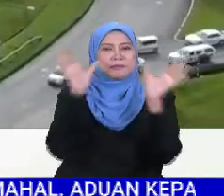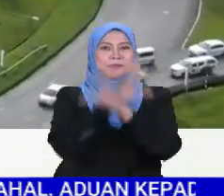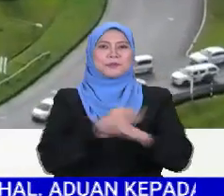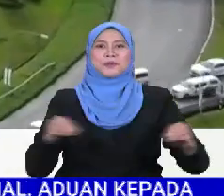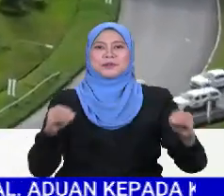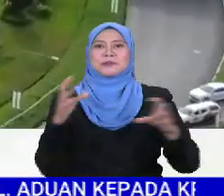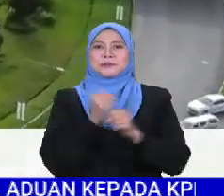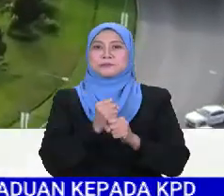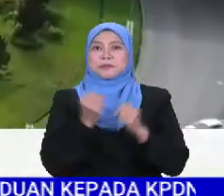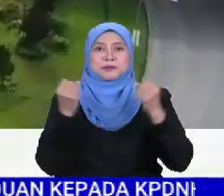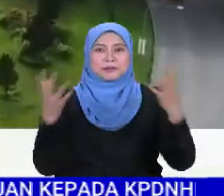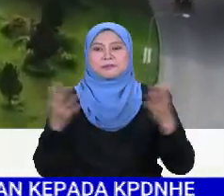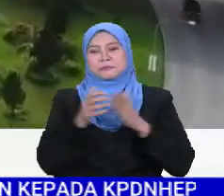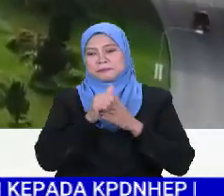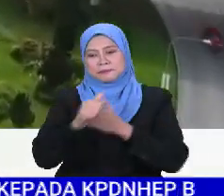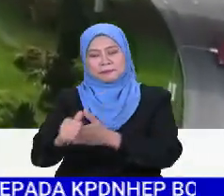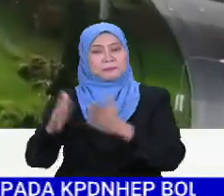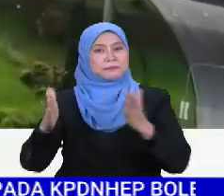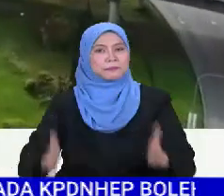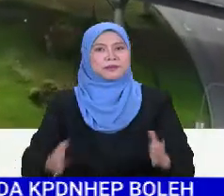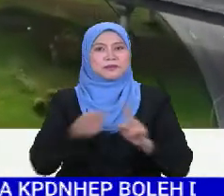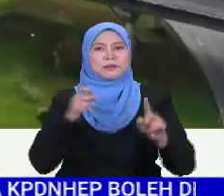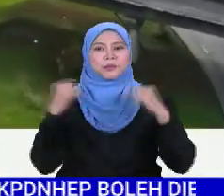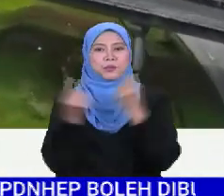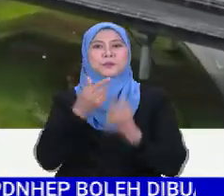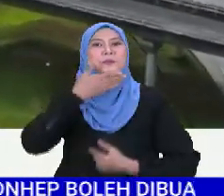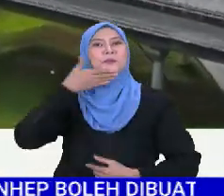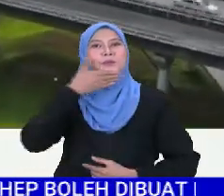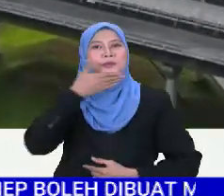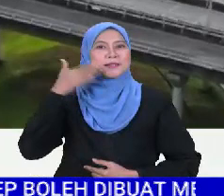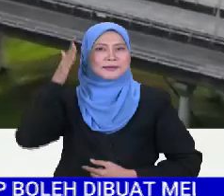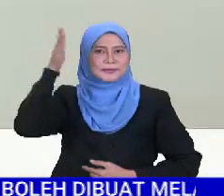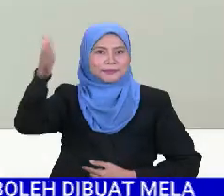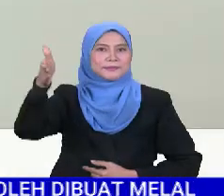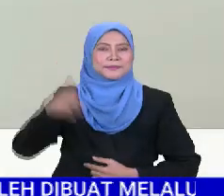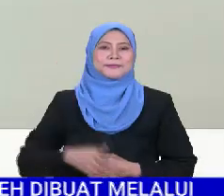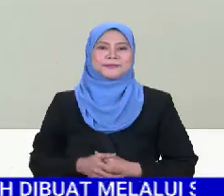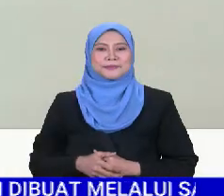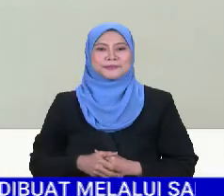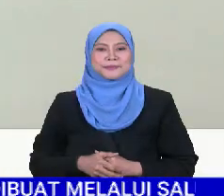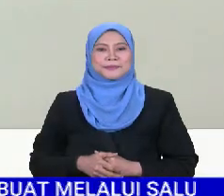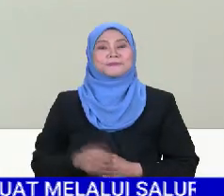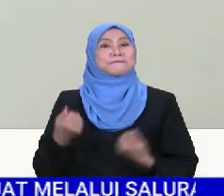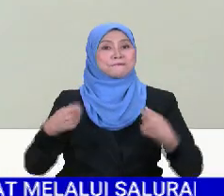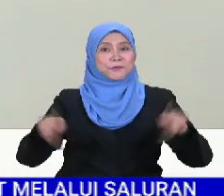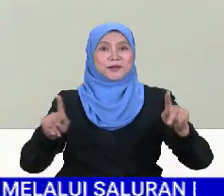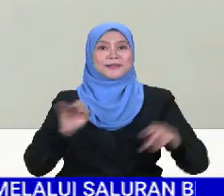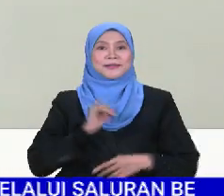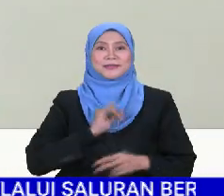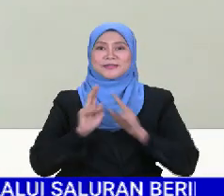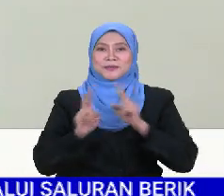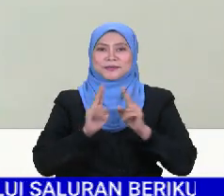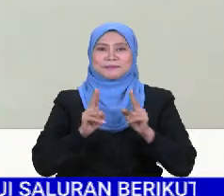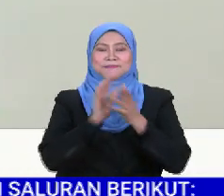akan melahirkan lebih ramai pemimpin-pemimpin daripada golongan muda pada masa akan datang. Saya ingin mengambil kesempatan ini untuk